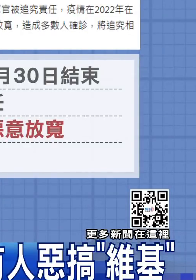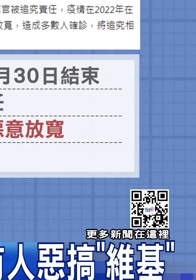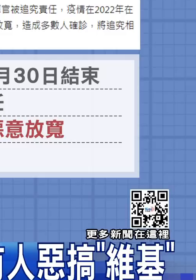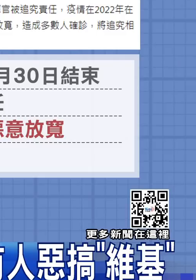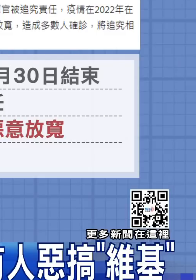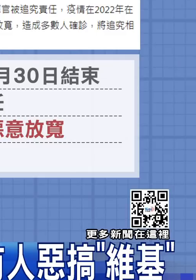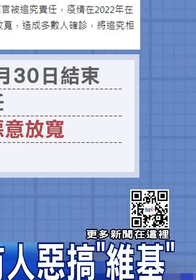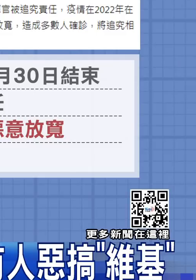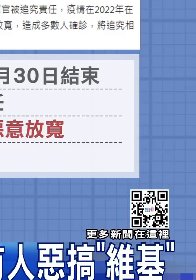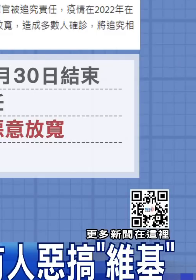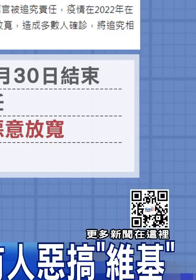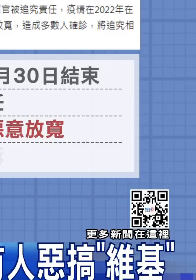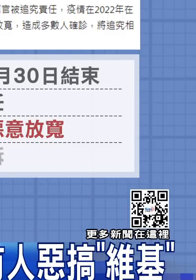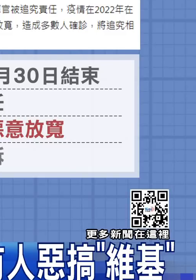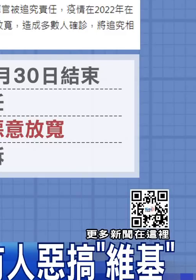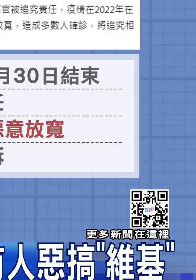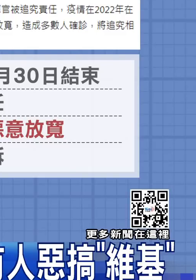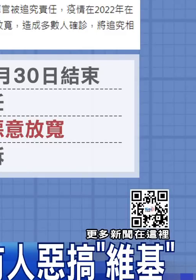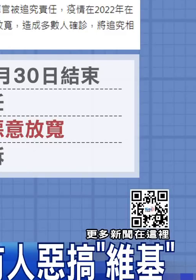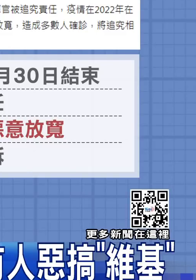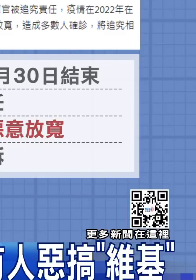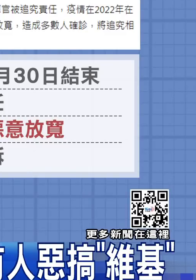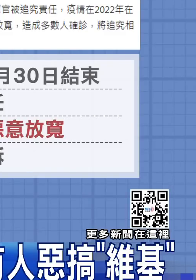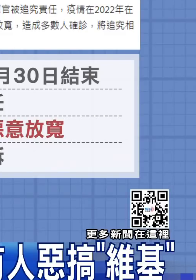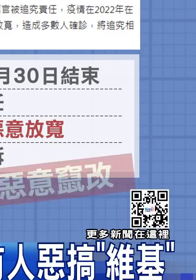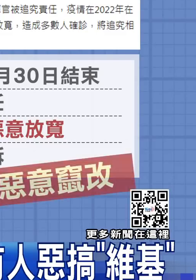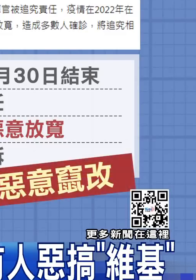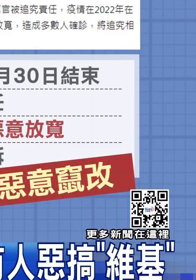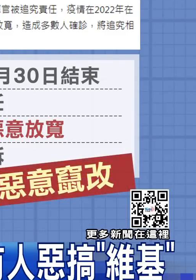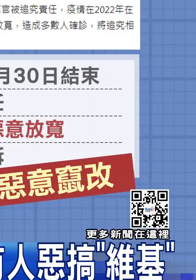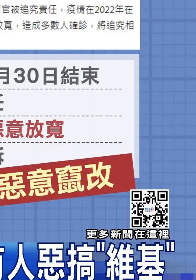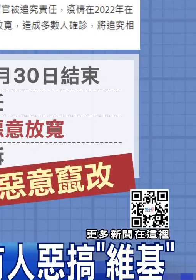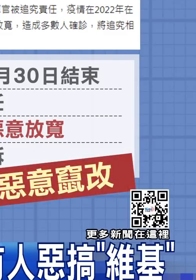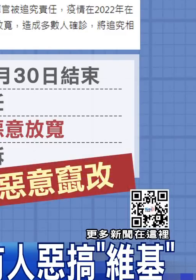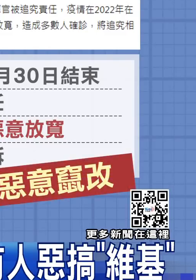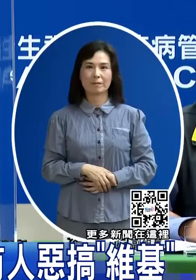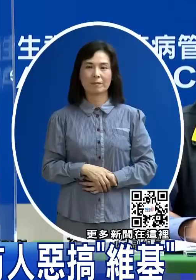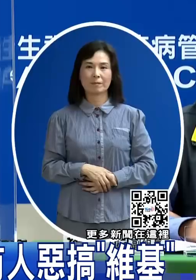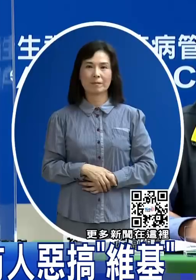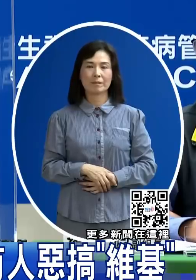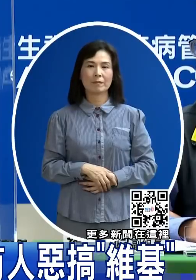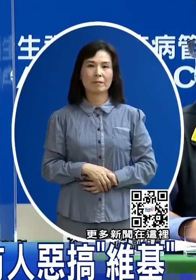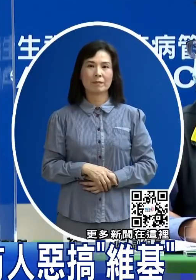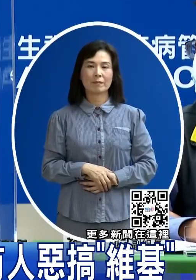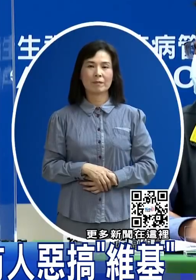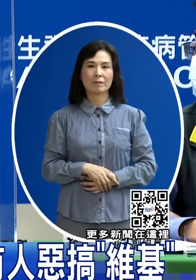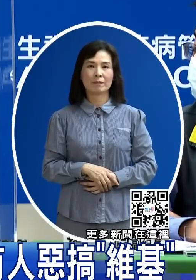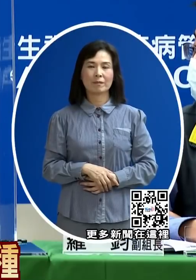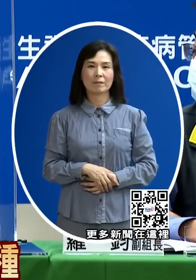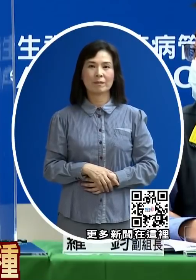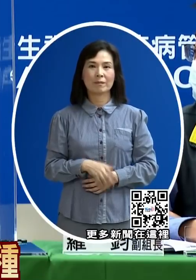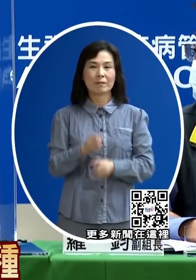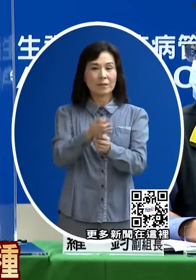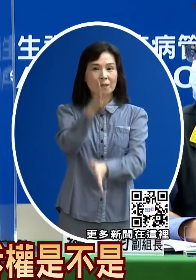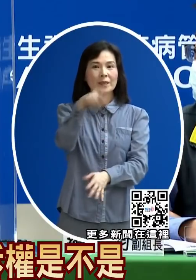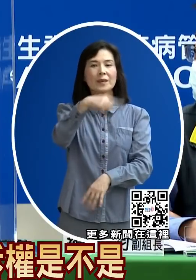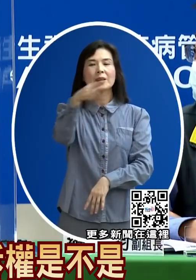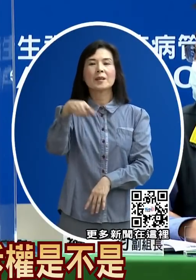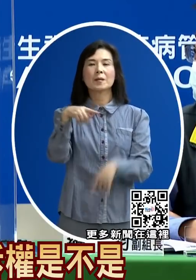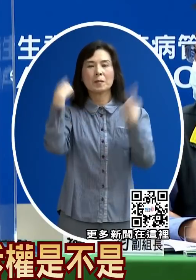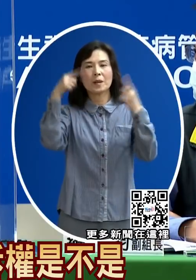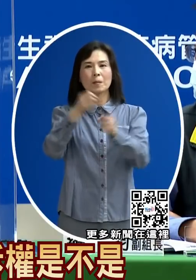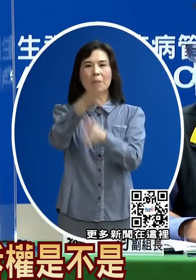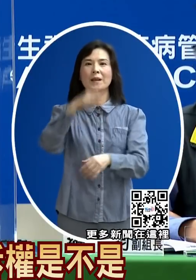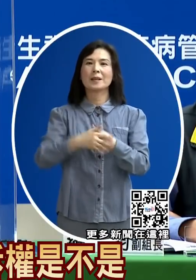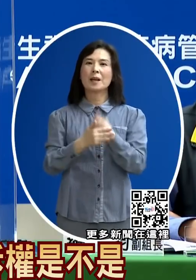控，还恶意放宽相关措施，被以渎职罪起诉，明显遭人恶搞。 应该是套一句这种话，大家讲要保留